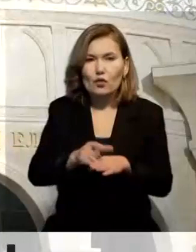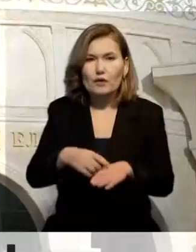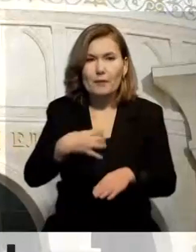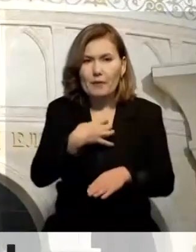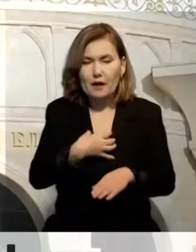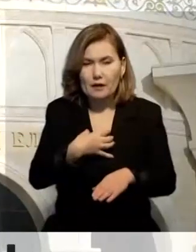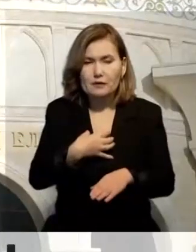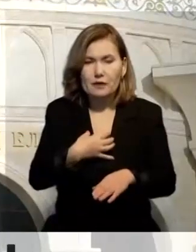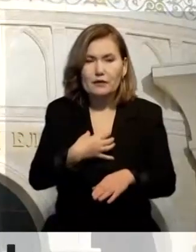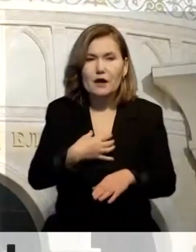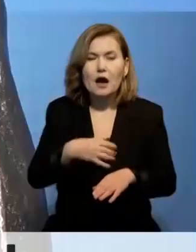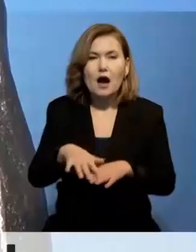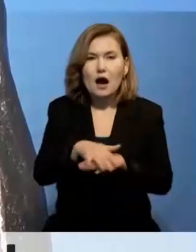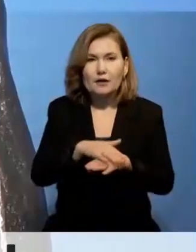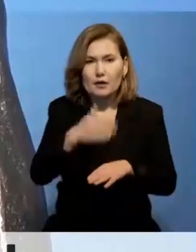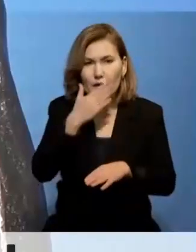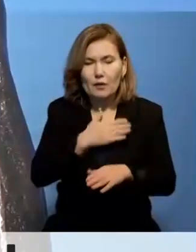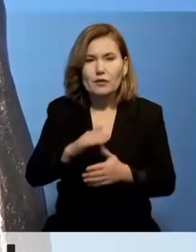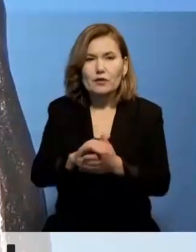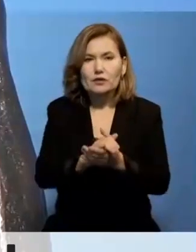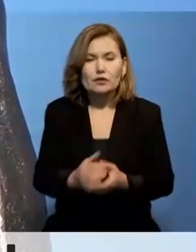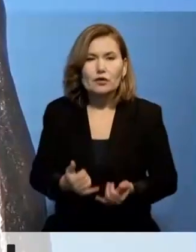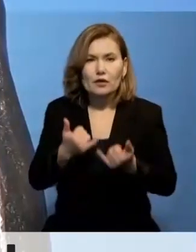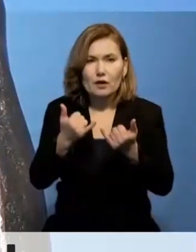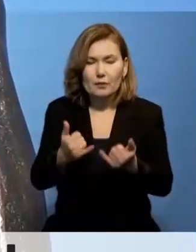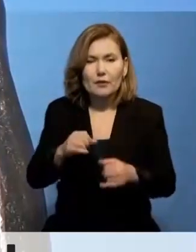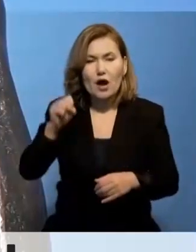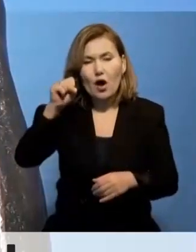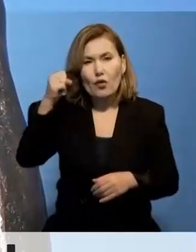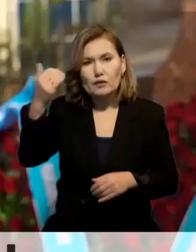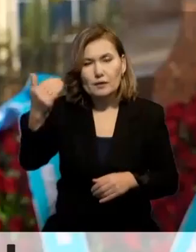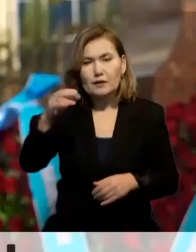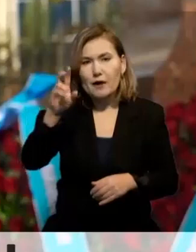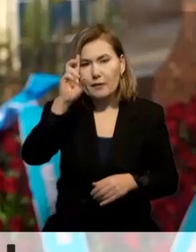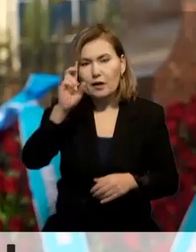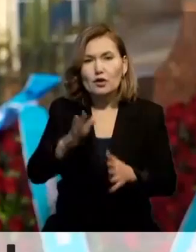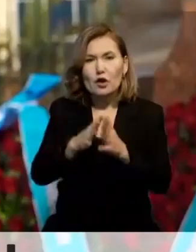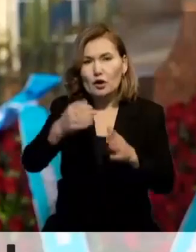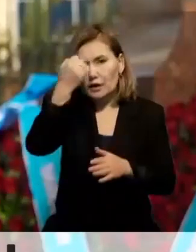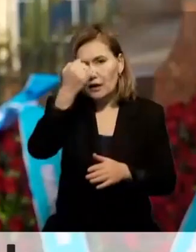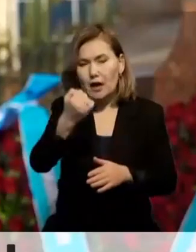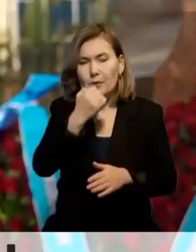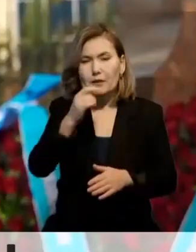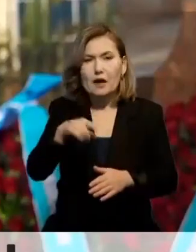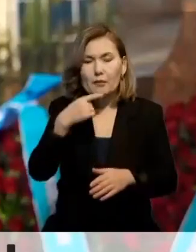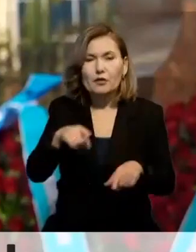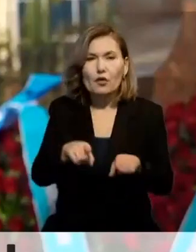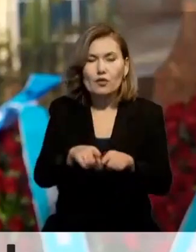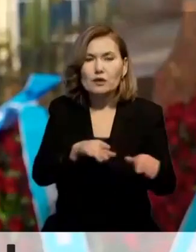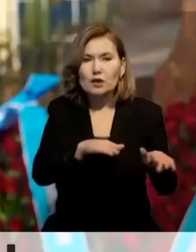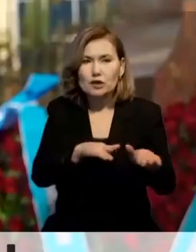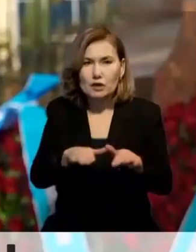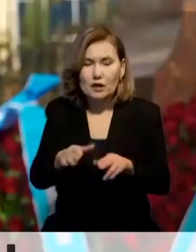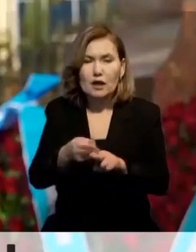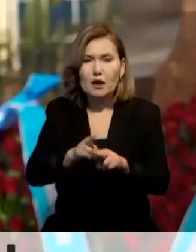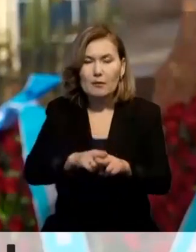жоқ. Адамзатты сүйу, достықты құрметтеу, Өзбекстан мемлекетіне біз үлкен ризашылығымызды білдіреміз. Осындай іс-шаралар